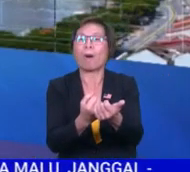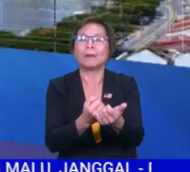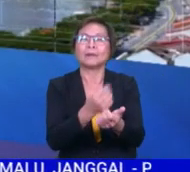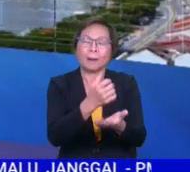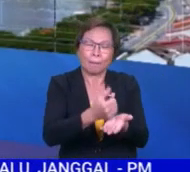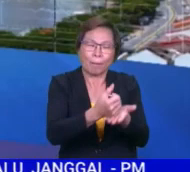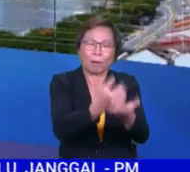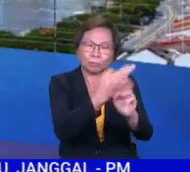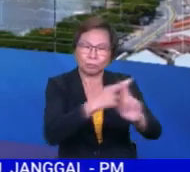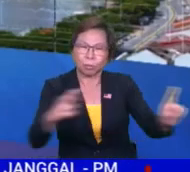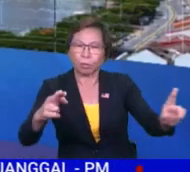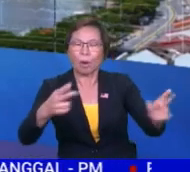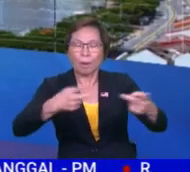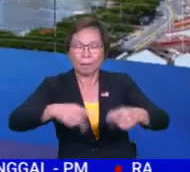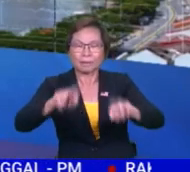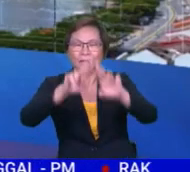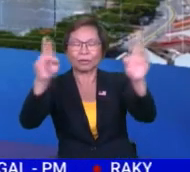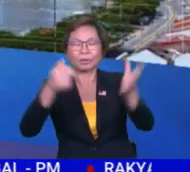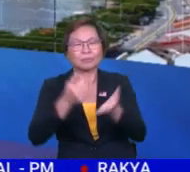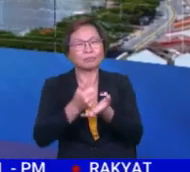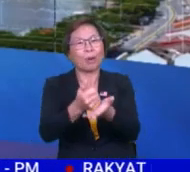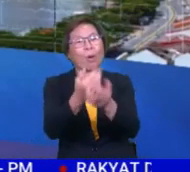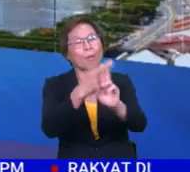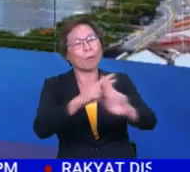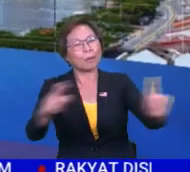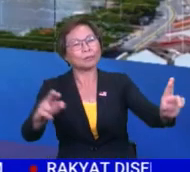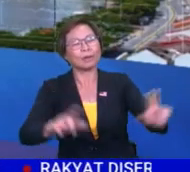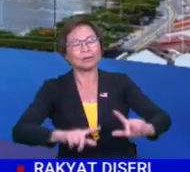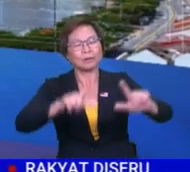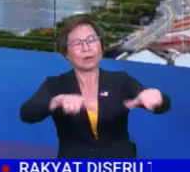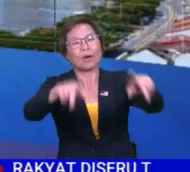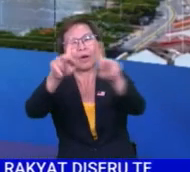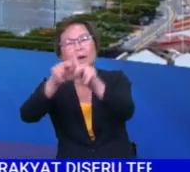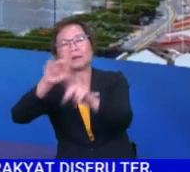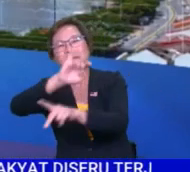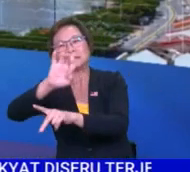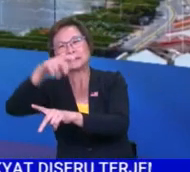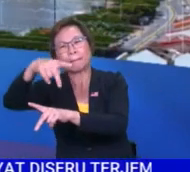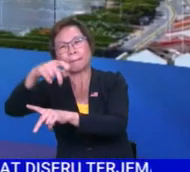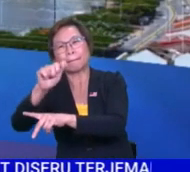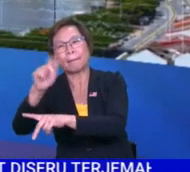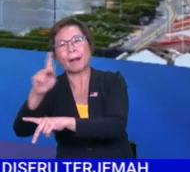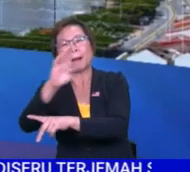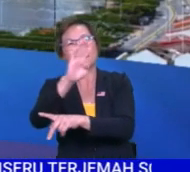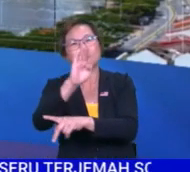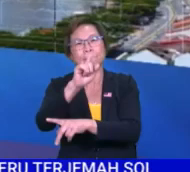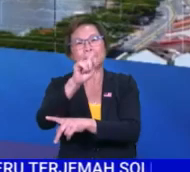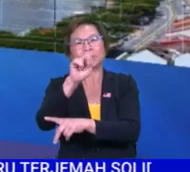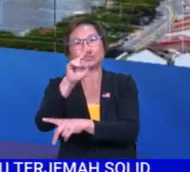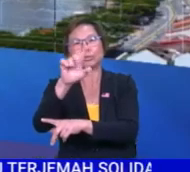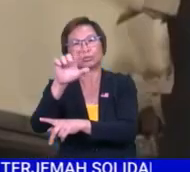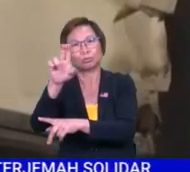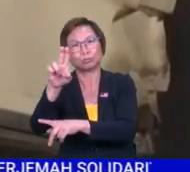bantuan disediakan oleh pihak Pasaraya sendiri yang terletak di kawasan Kampung javabet dulu